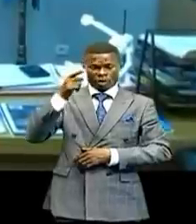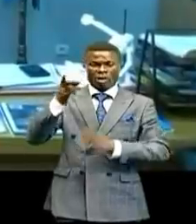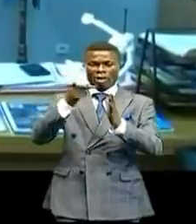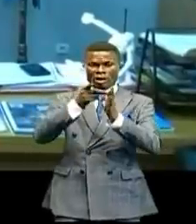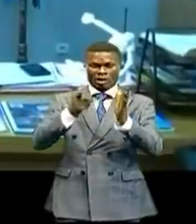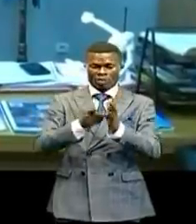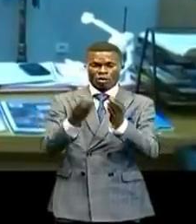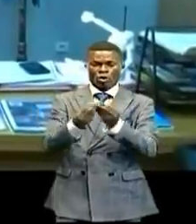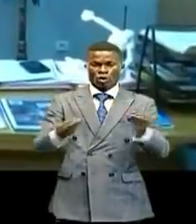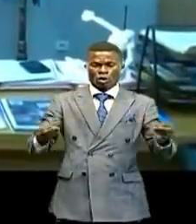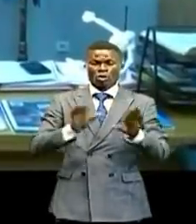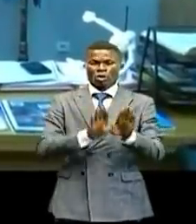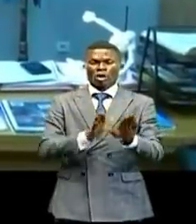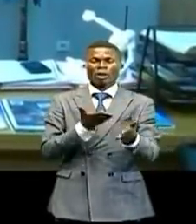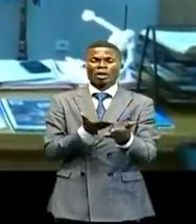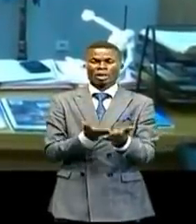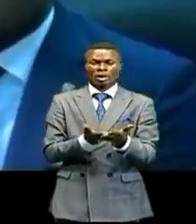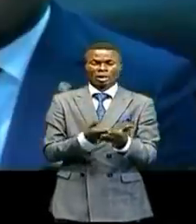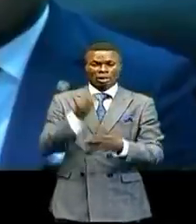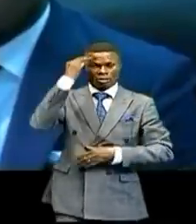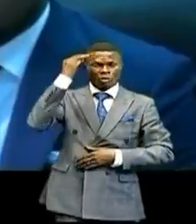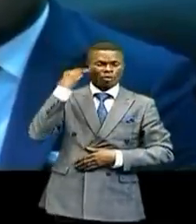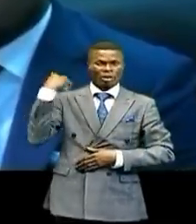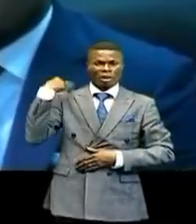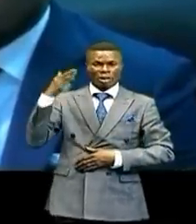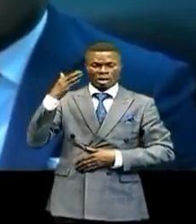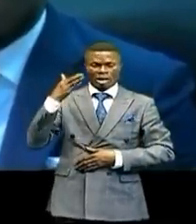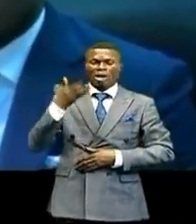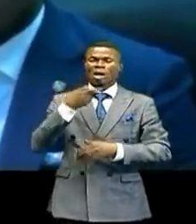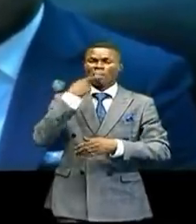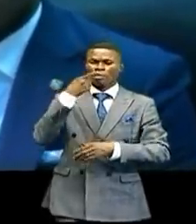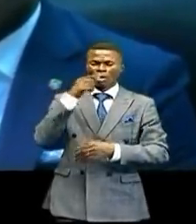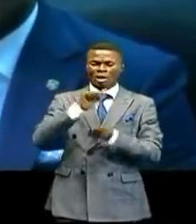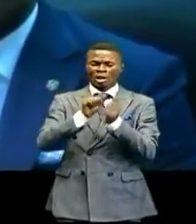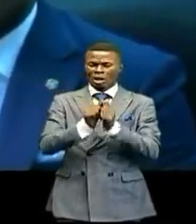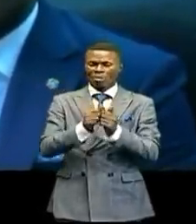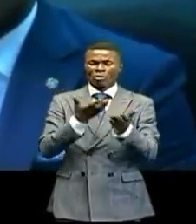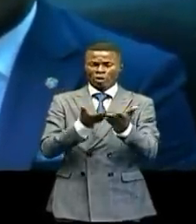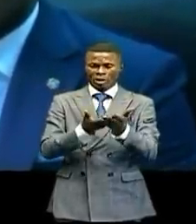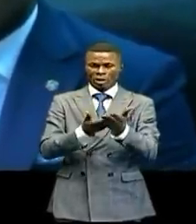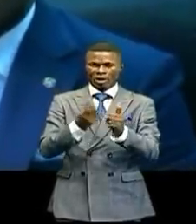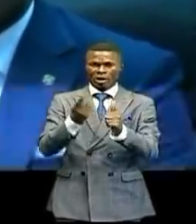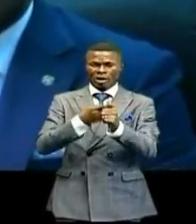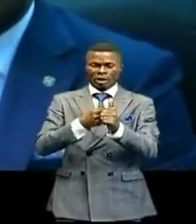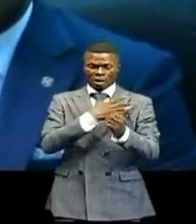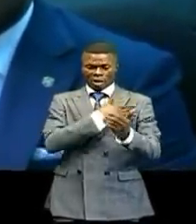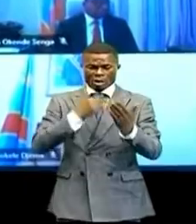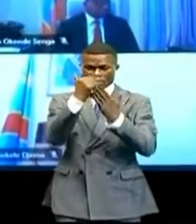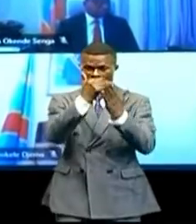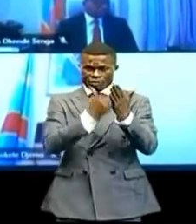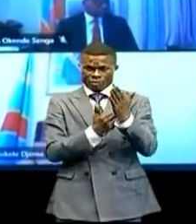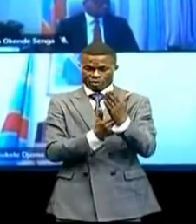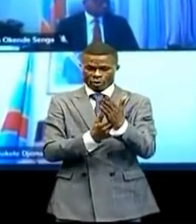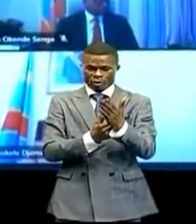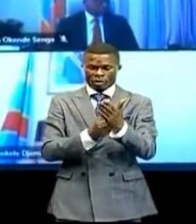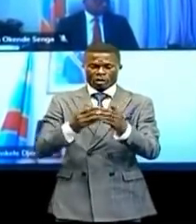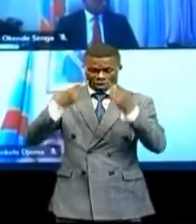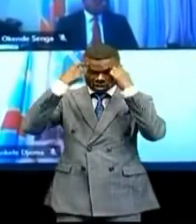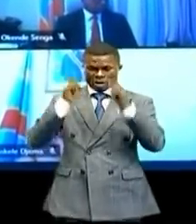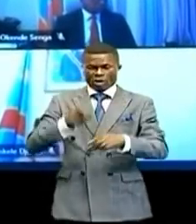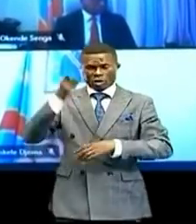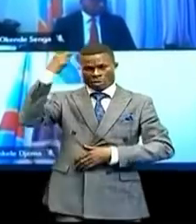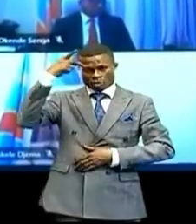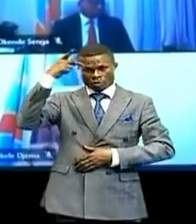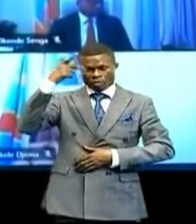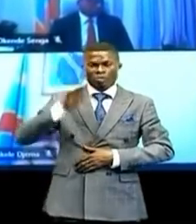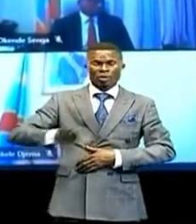principaux résultats attendus, le ministre d'État a évoqué quelques points, notamment l'identification d'une série d'options politiques